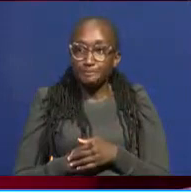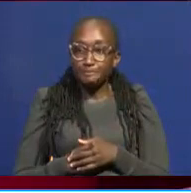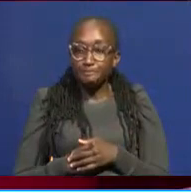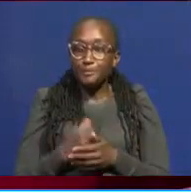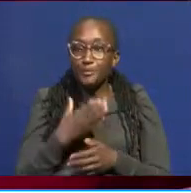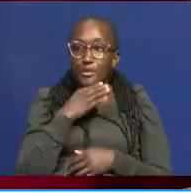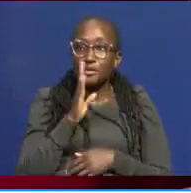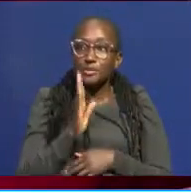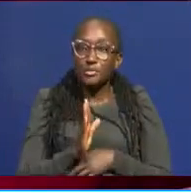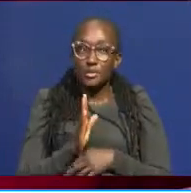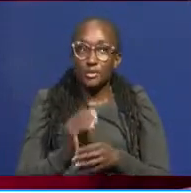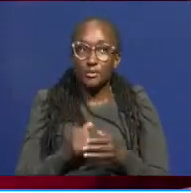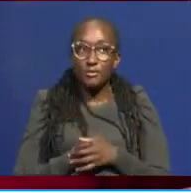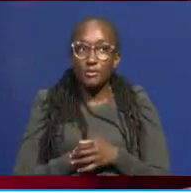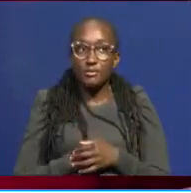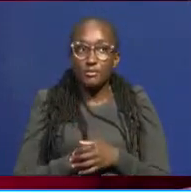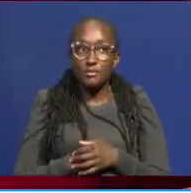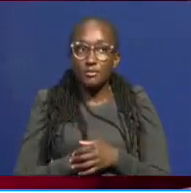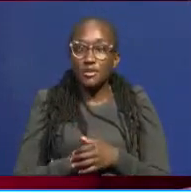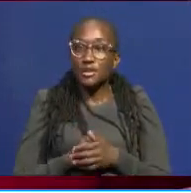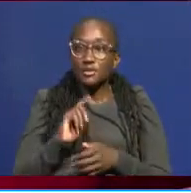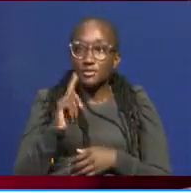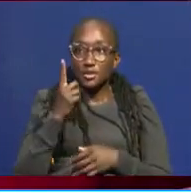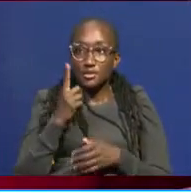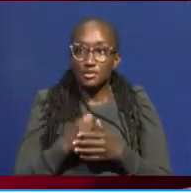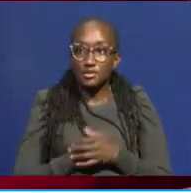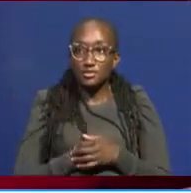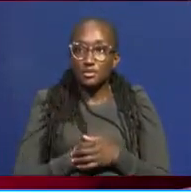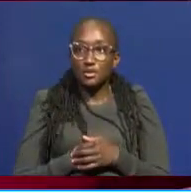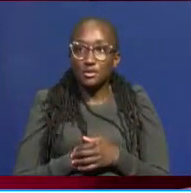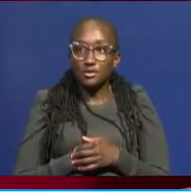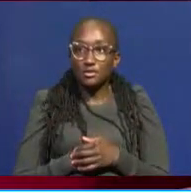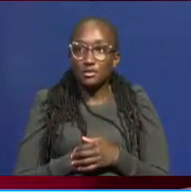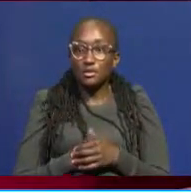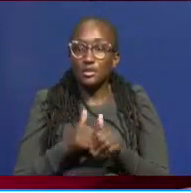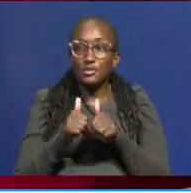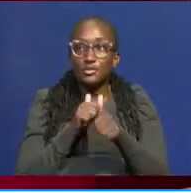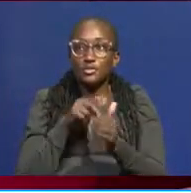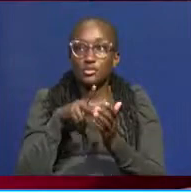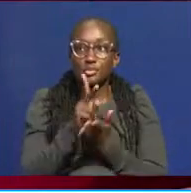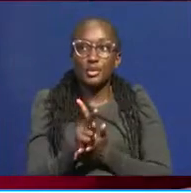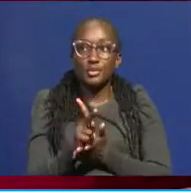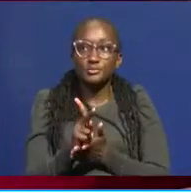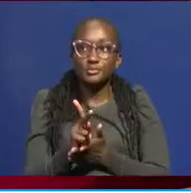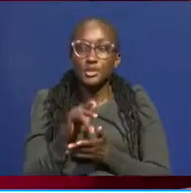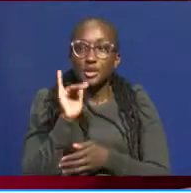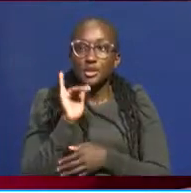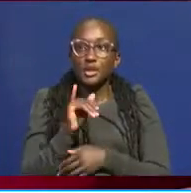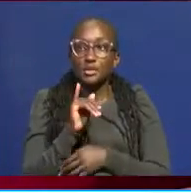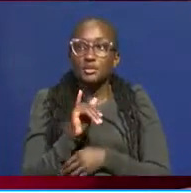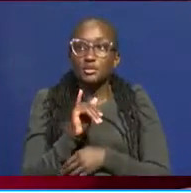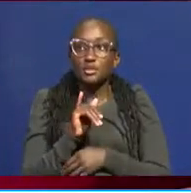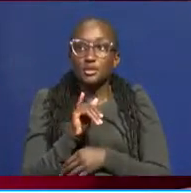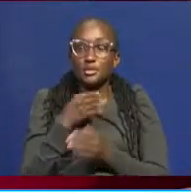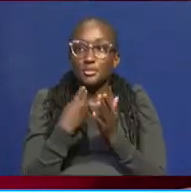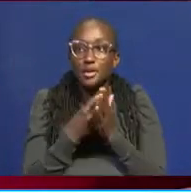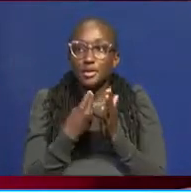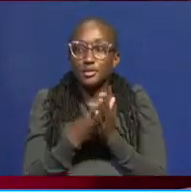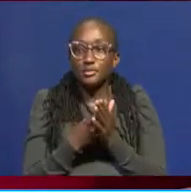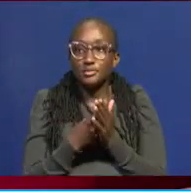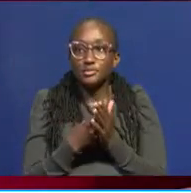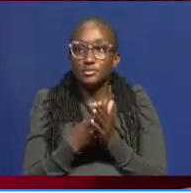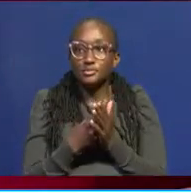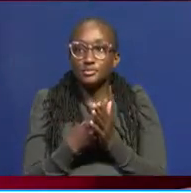Bwana Spika, kitu cha kwanza, ukosefu wa kulipa haya mapato